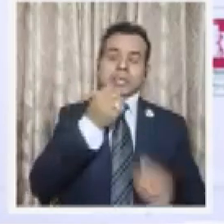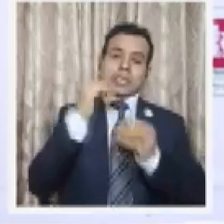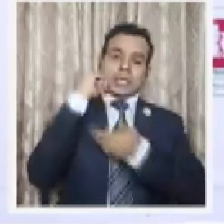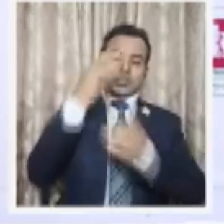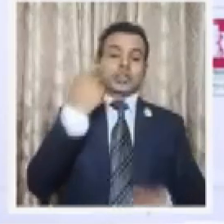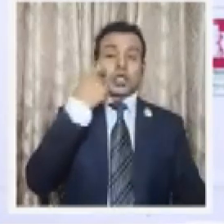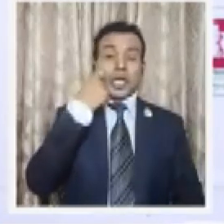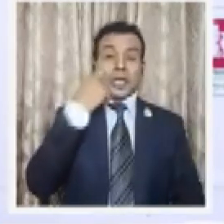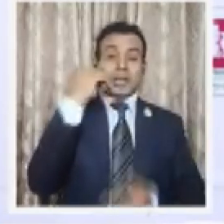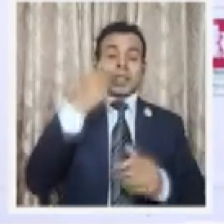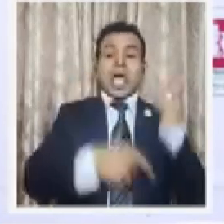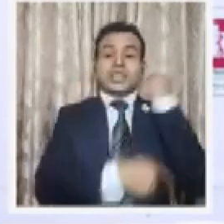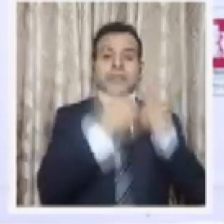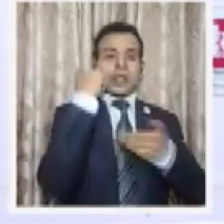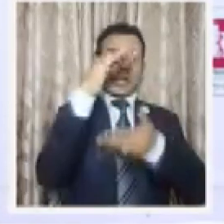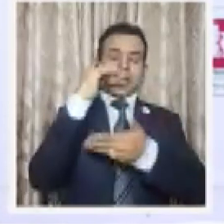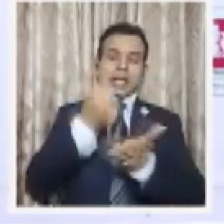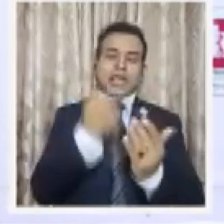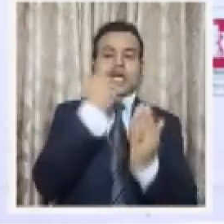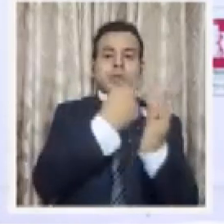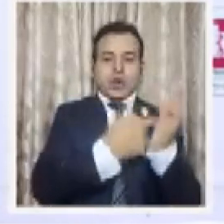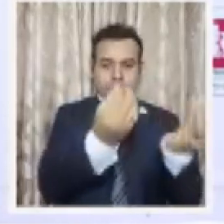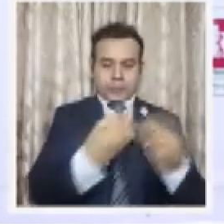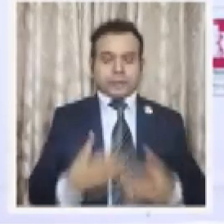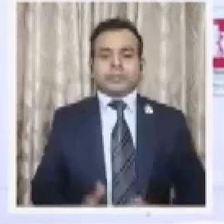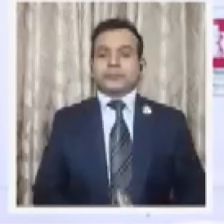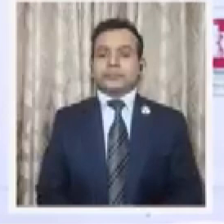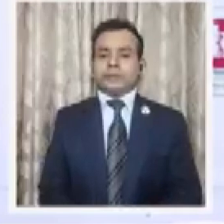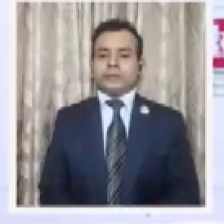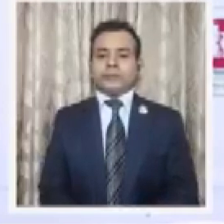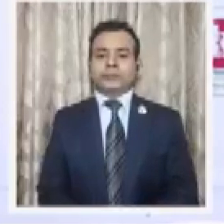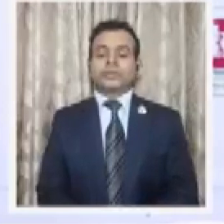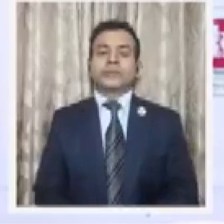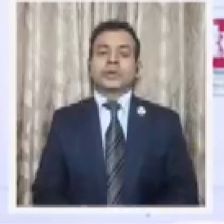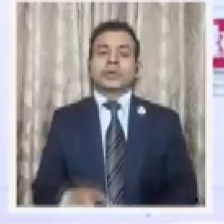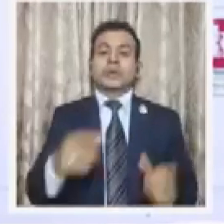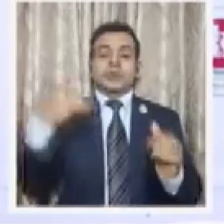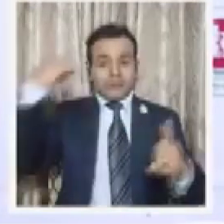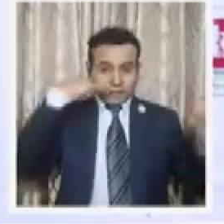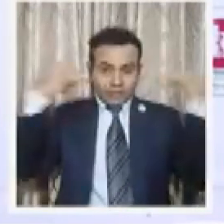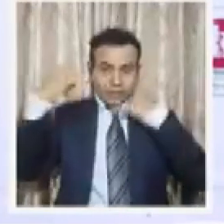বিতরণ হয়েছে 24 ঘন্টায়। এই সূত্র সাপ্লাই চেইন ম্যানেজমেন্ট পোর্টাল।